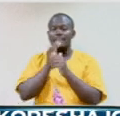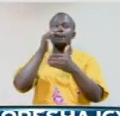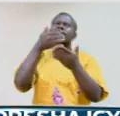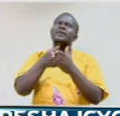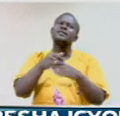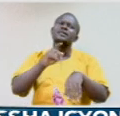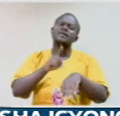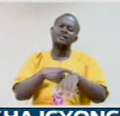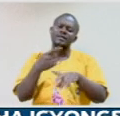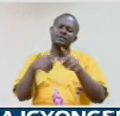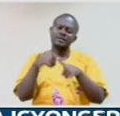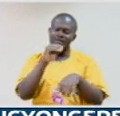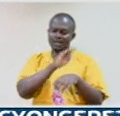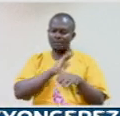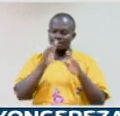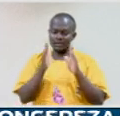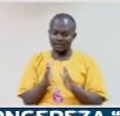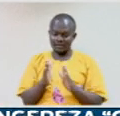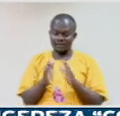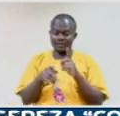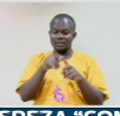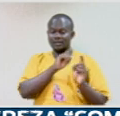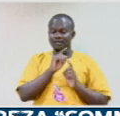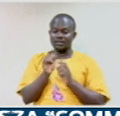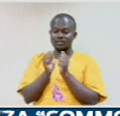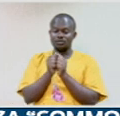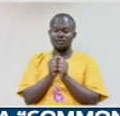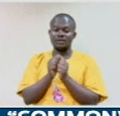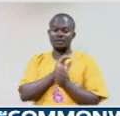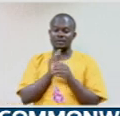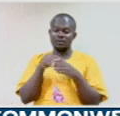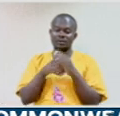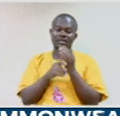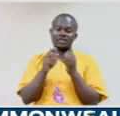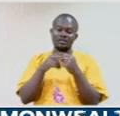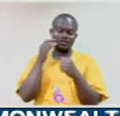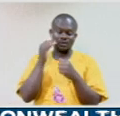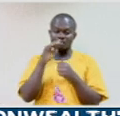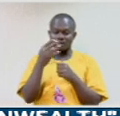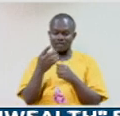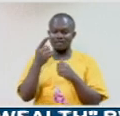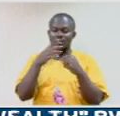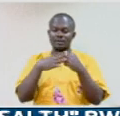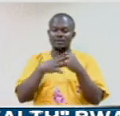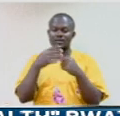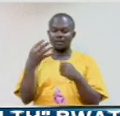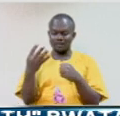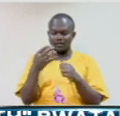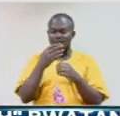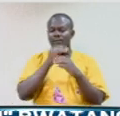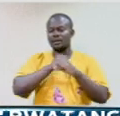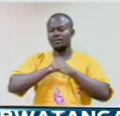ubwo bica babirigi abasirikare 10 babirigi ku itariki zirindwi z'ukwa kane 1994 bari barinze